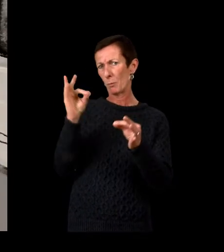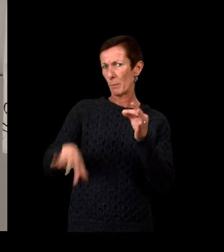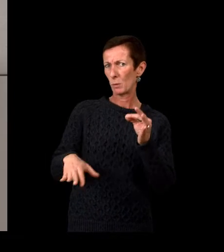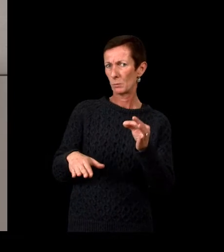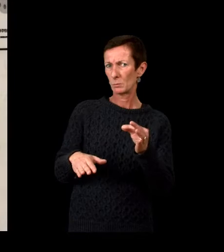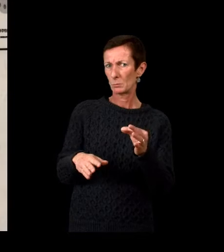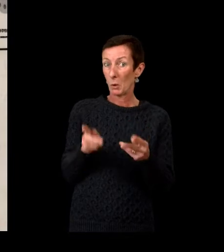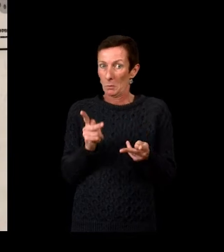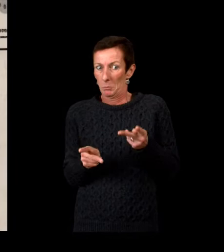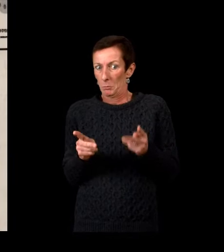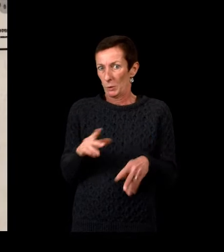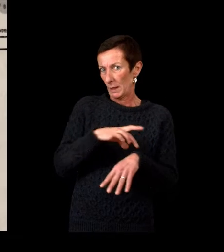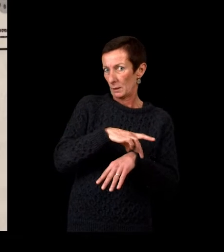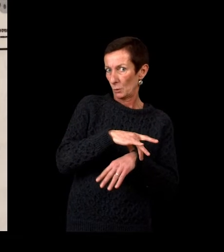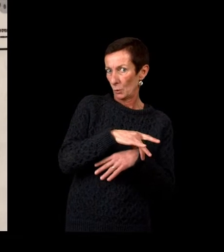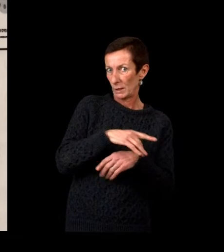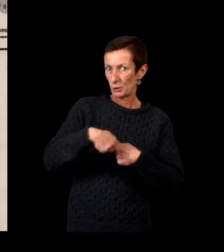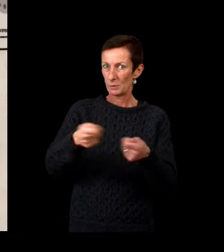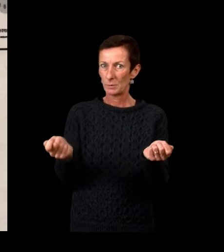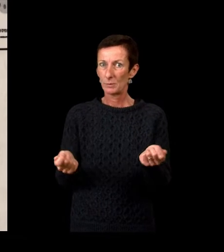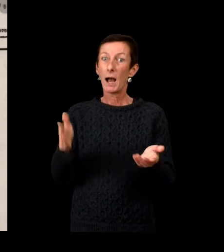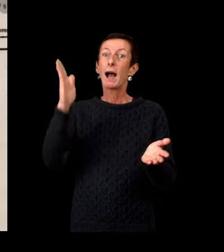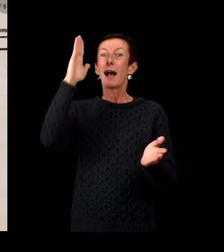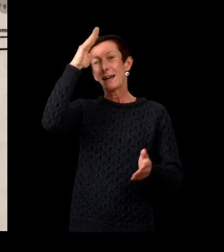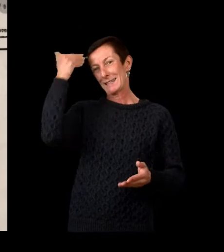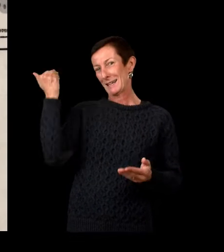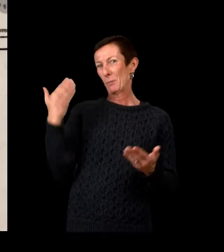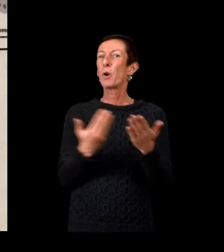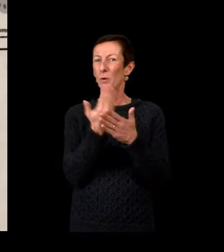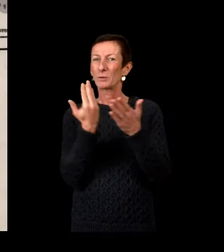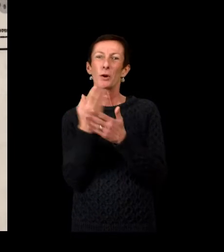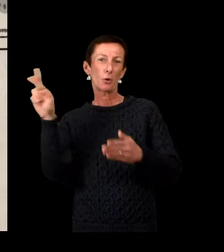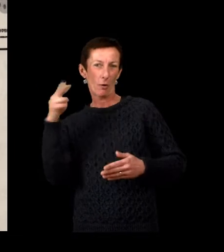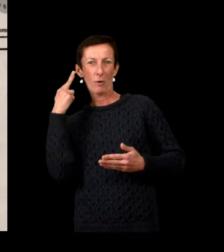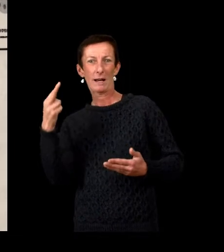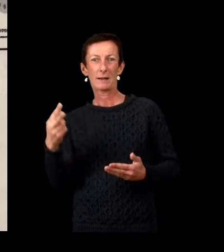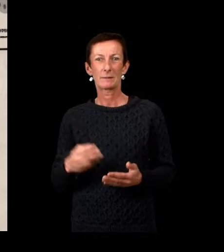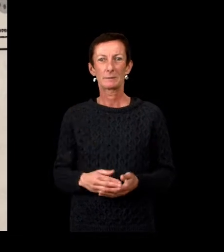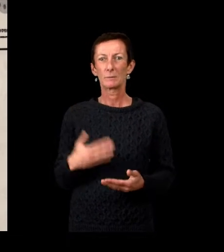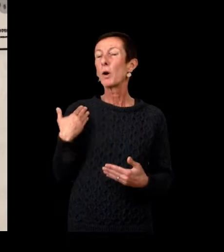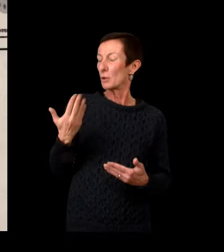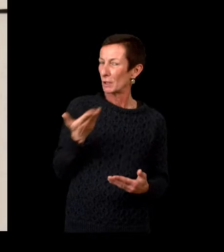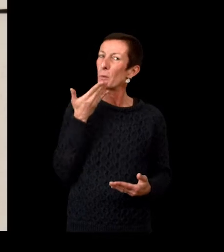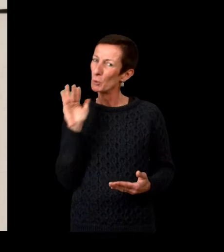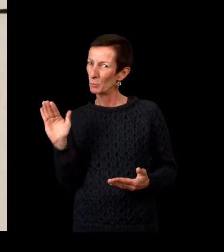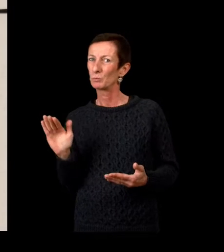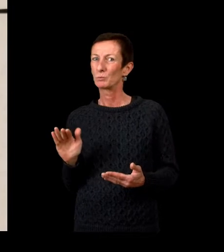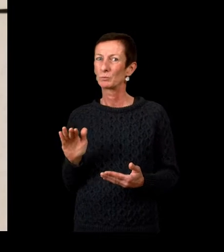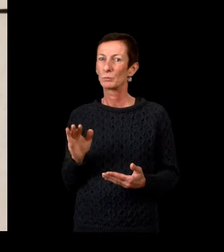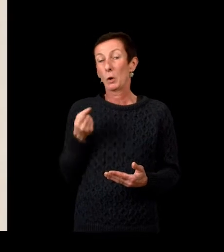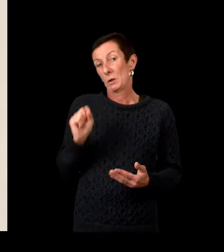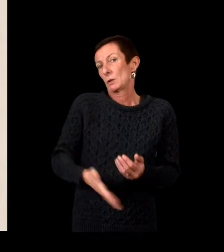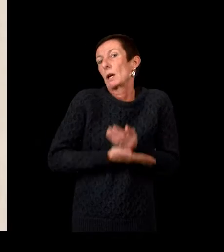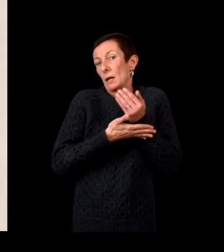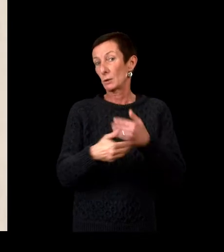C'est avantageux au moins. Ah, Sam, contente de te revoir. Comment ça va? Ah bah comme tu vois, ça va mieux, hein? Si tu as besoin d'aide, n'hésite